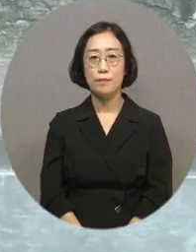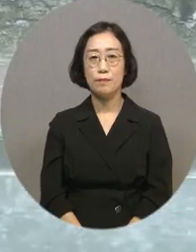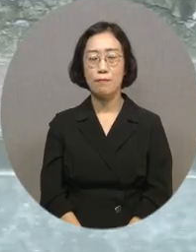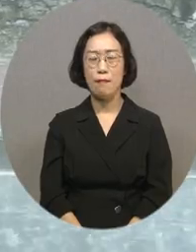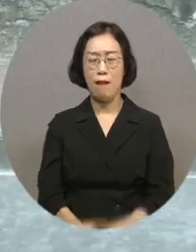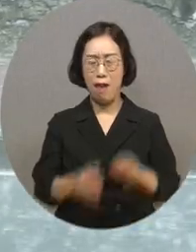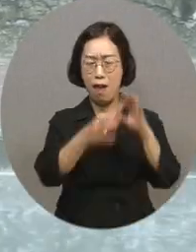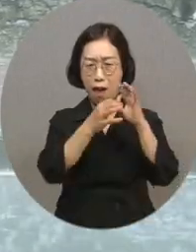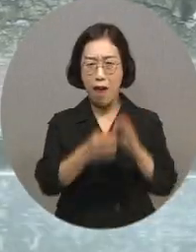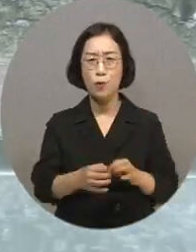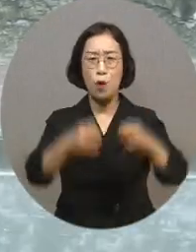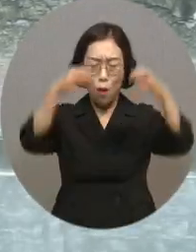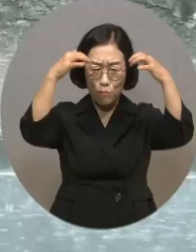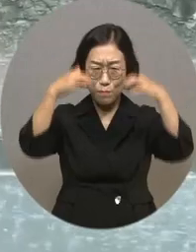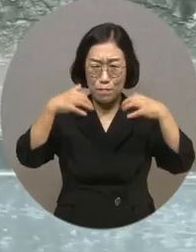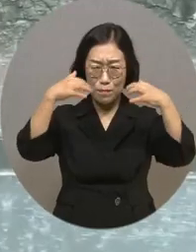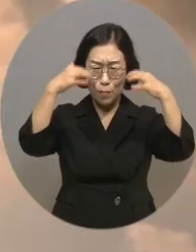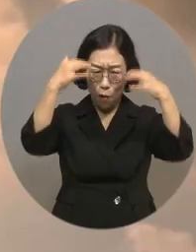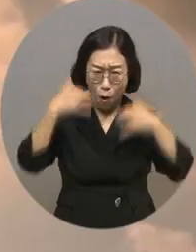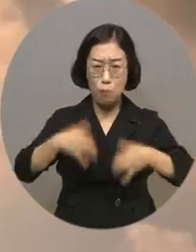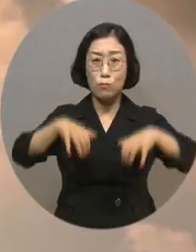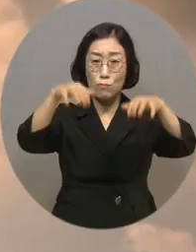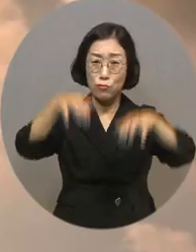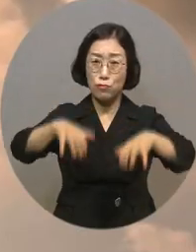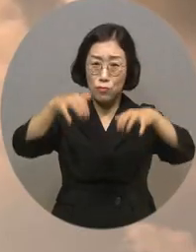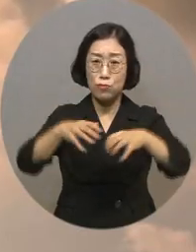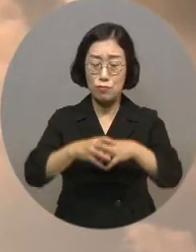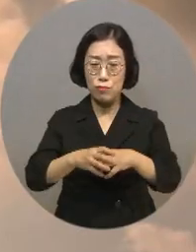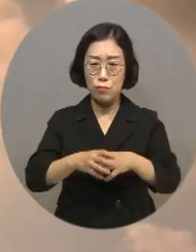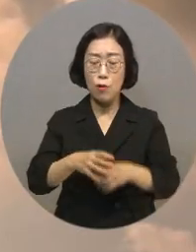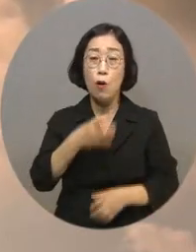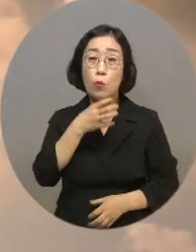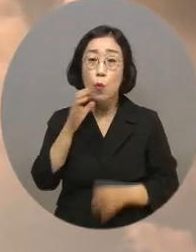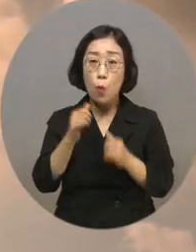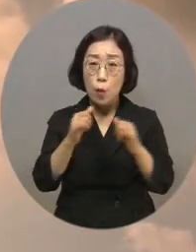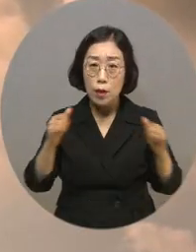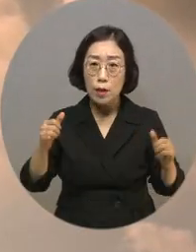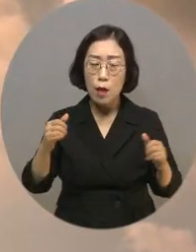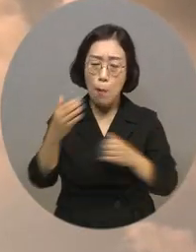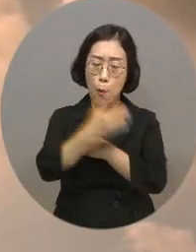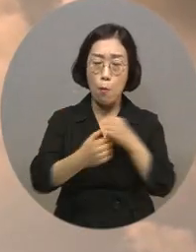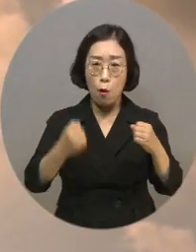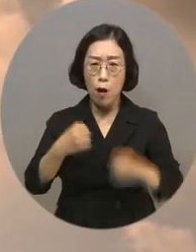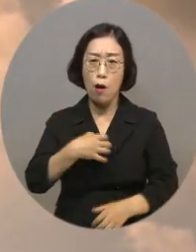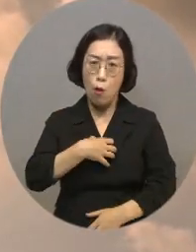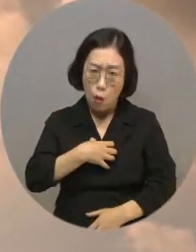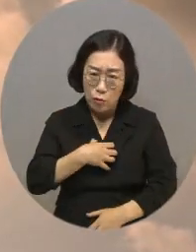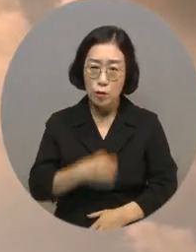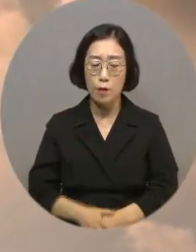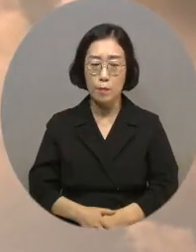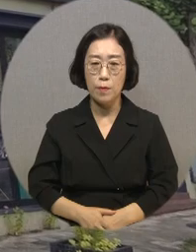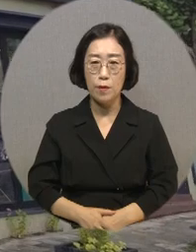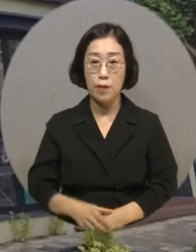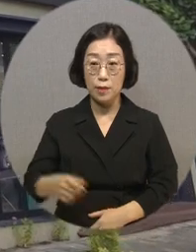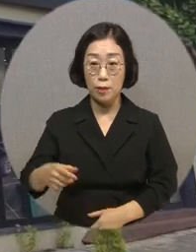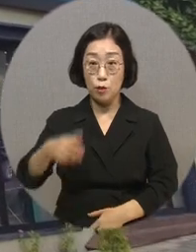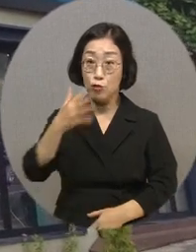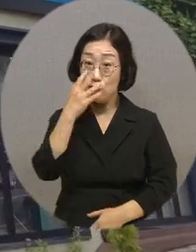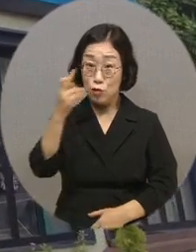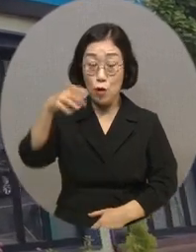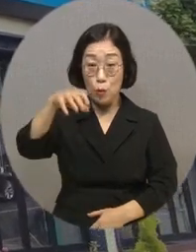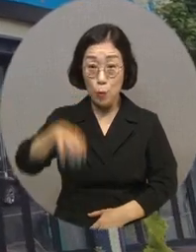연일 폭우와 폭염이 계속되는 가운데 지역 어르신들의 안부를 걱정한 순천 인맥 포럼이